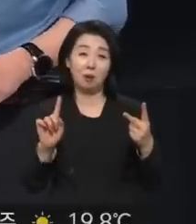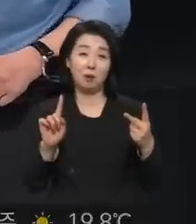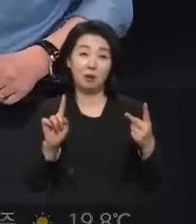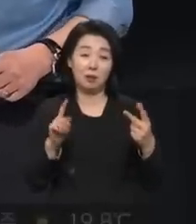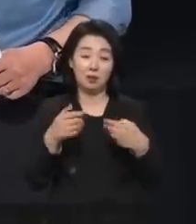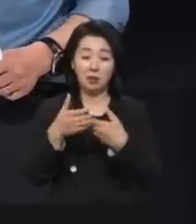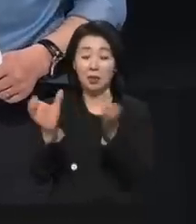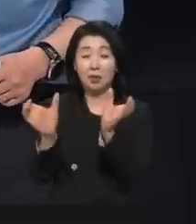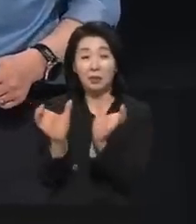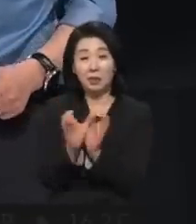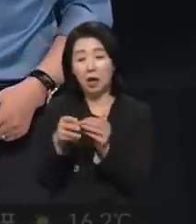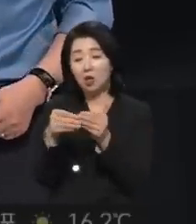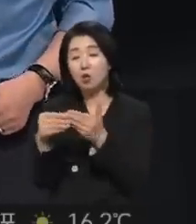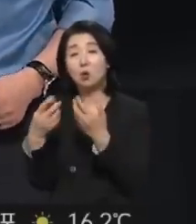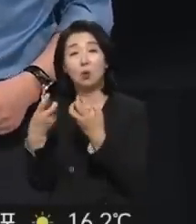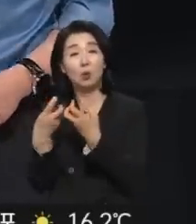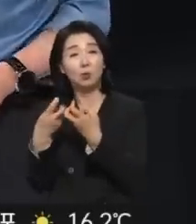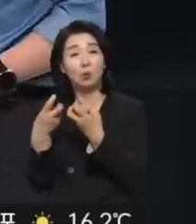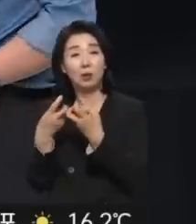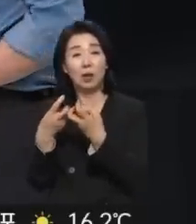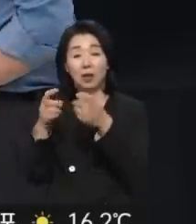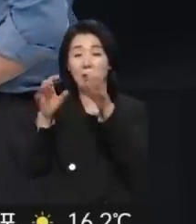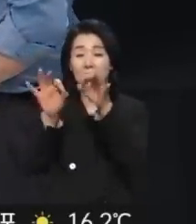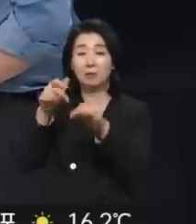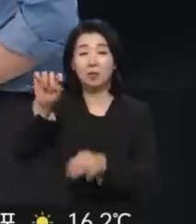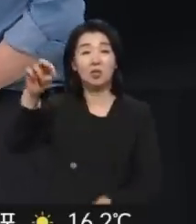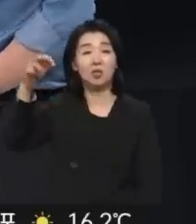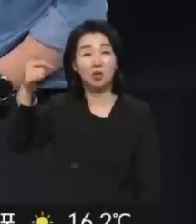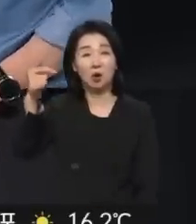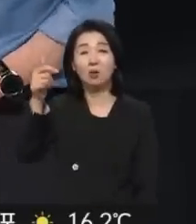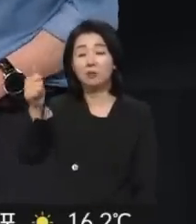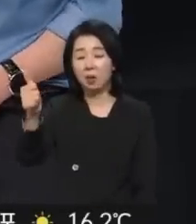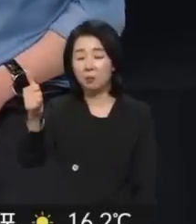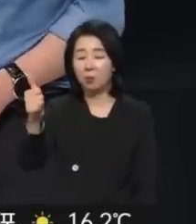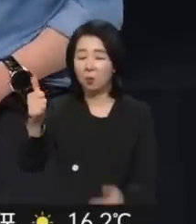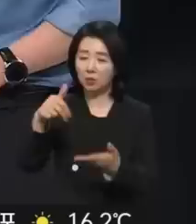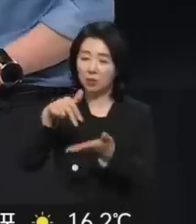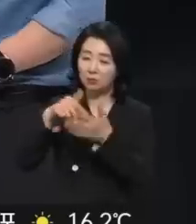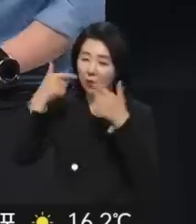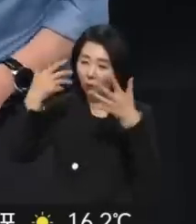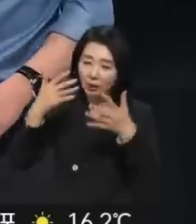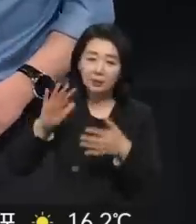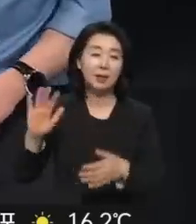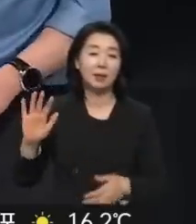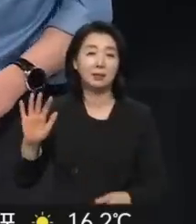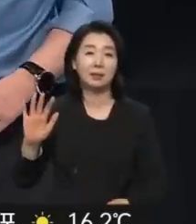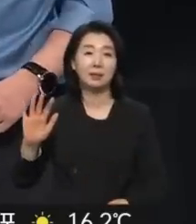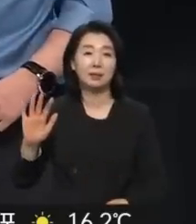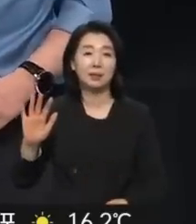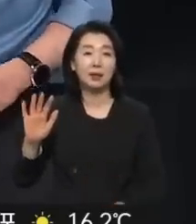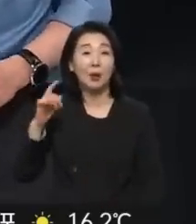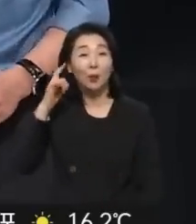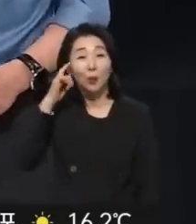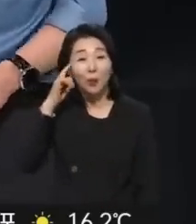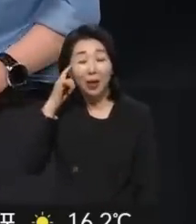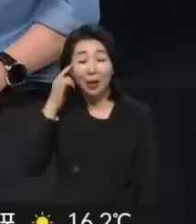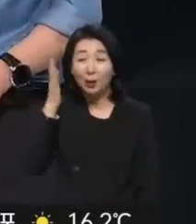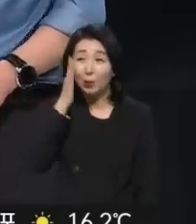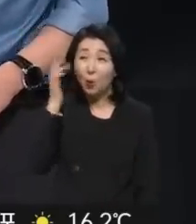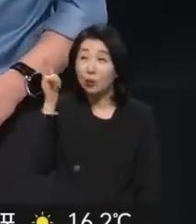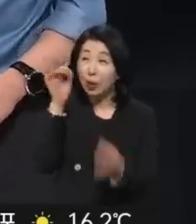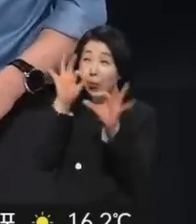당을 어떻게 이끌지 김기현 대표의 입장이 명확치 않다는 건데요. 한마디로